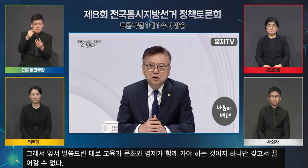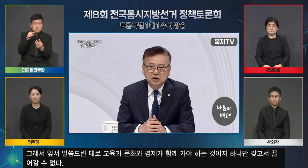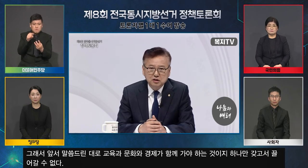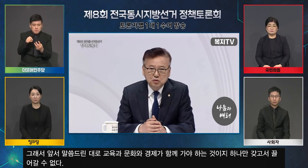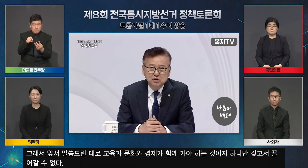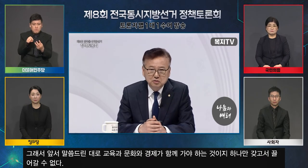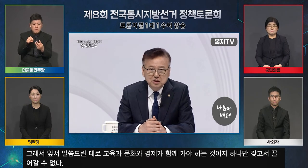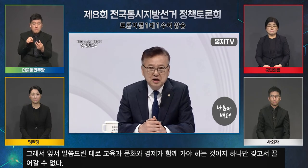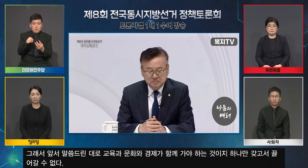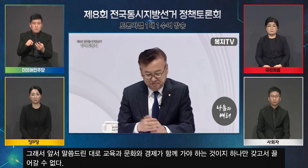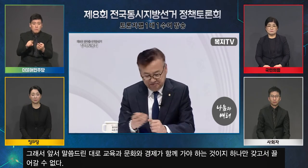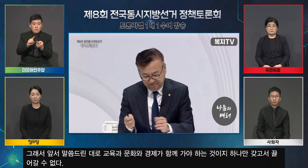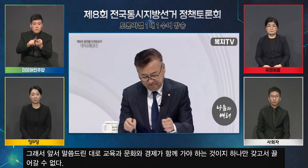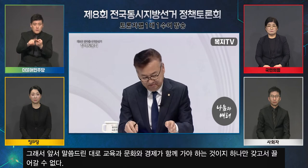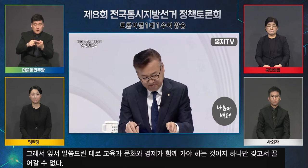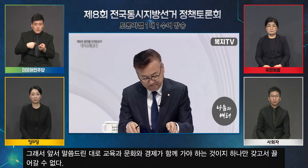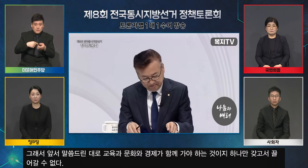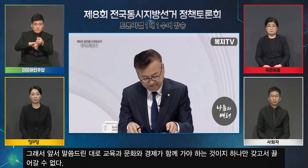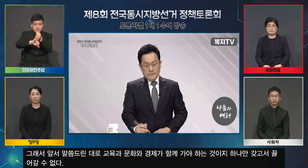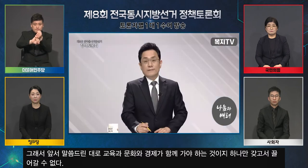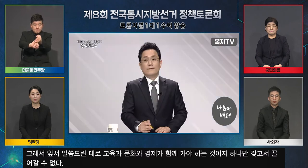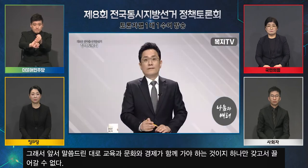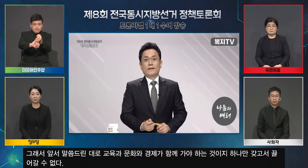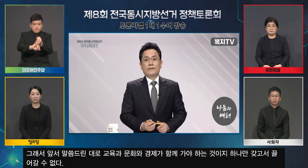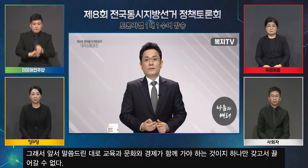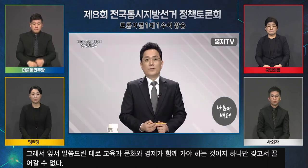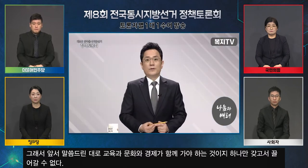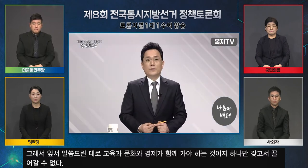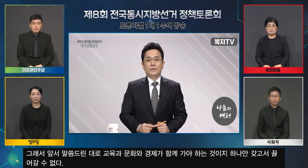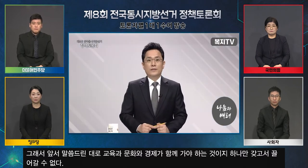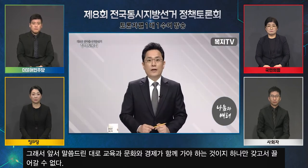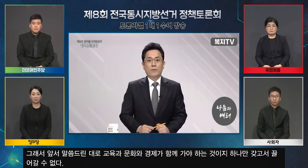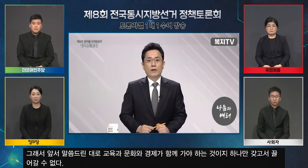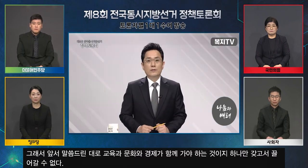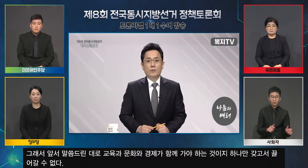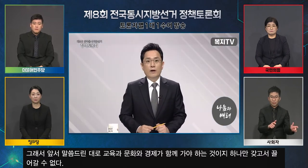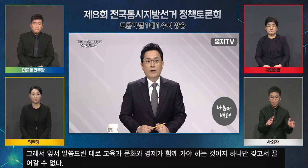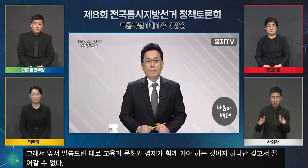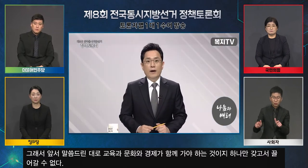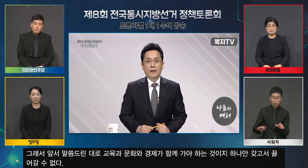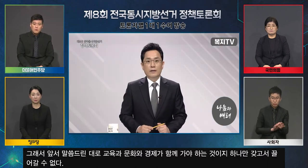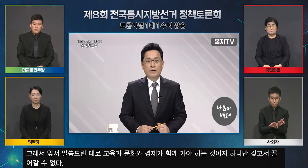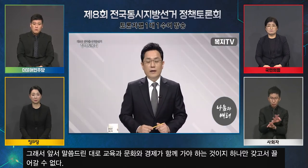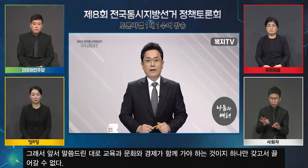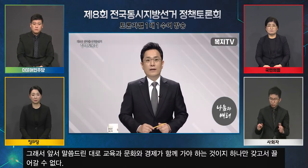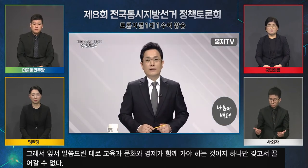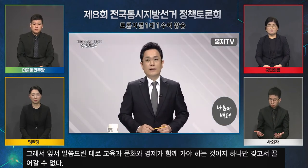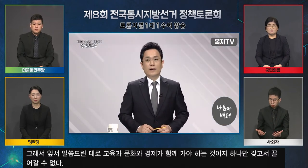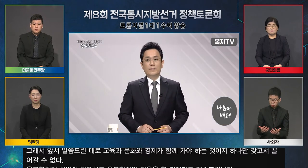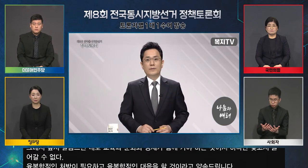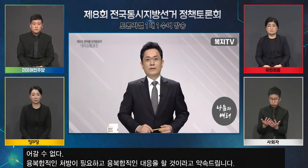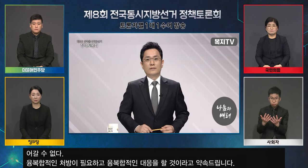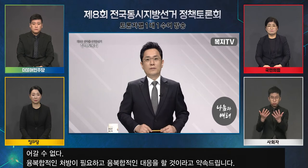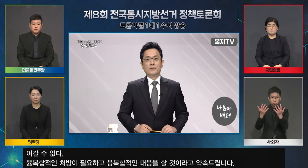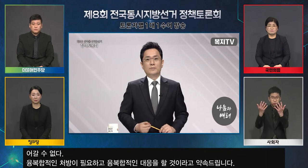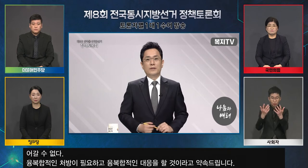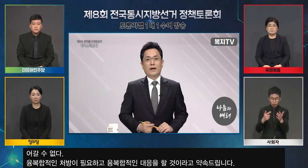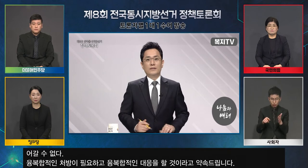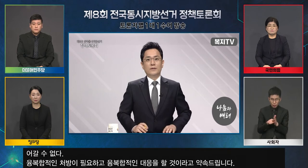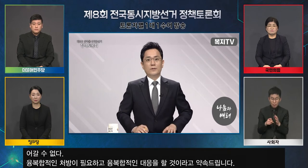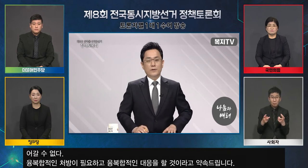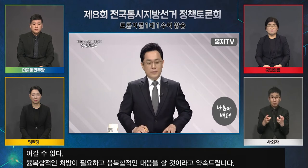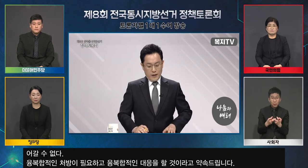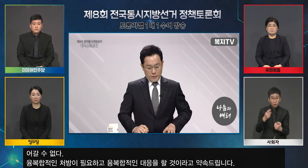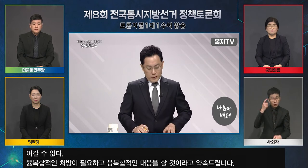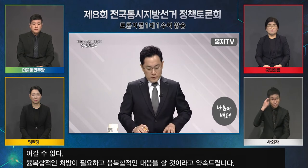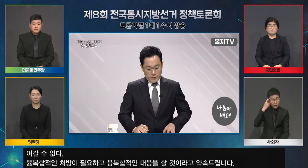것이라고 약속드립니다. 네, 지역 경제 활성화 방안에 대해 각 당의 입장을 들어봤습니다.